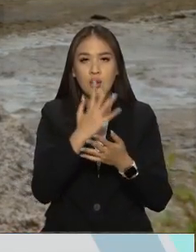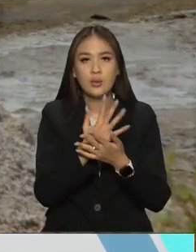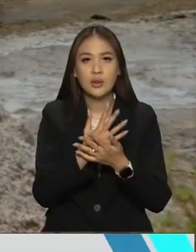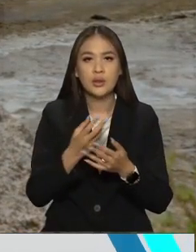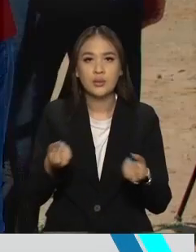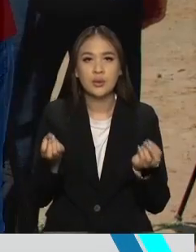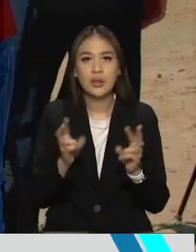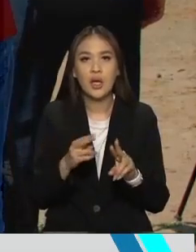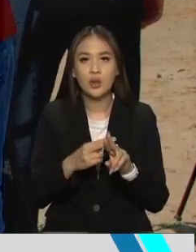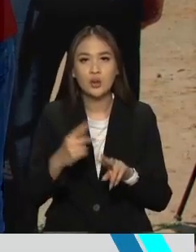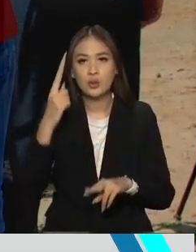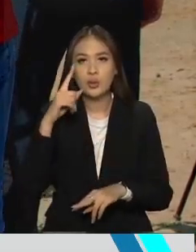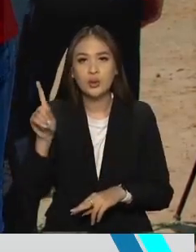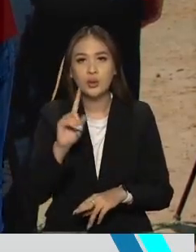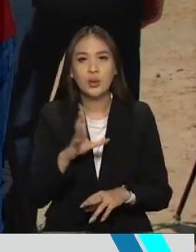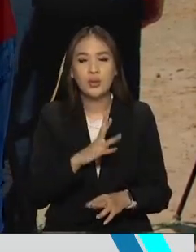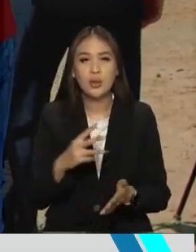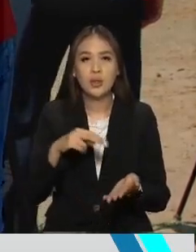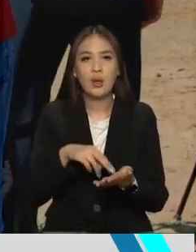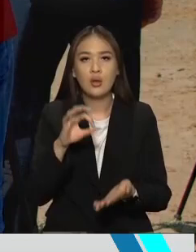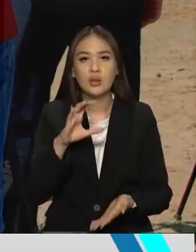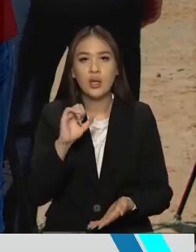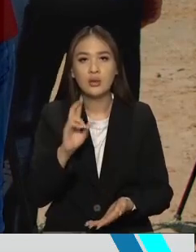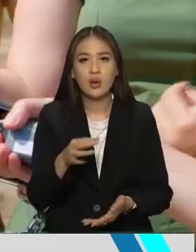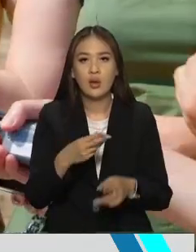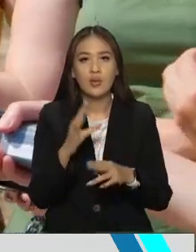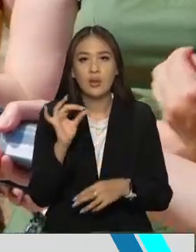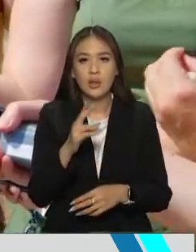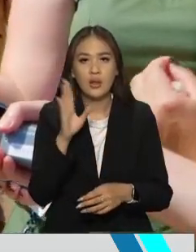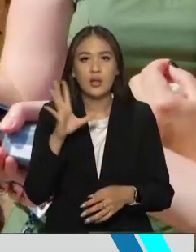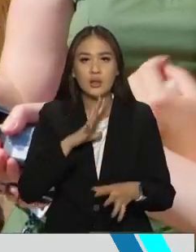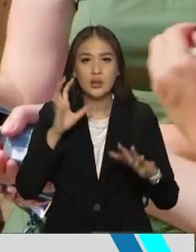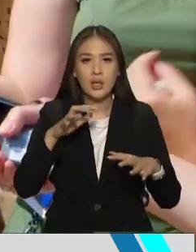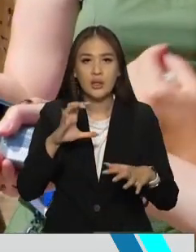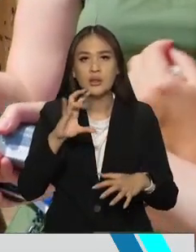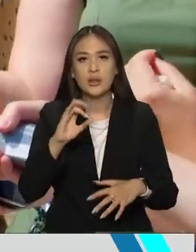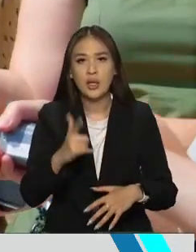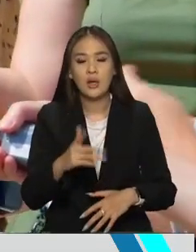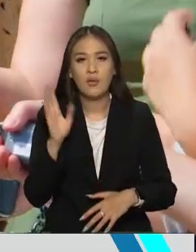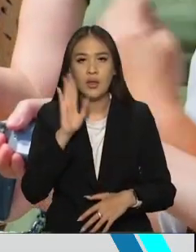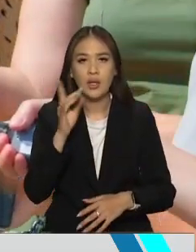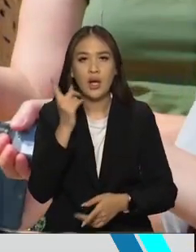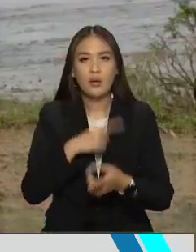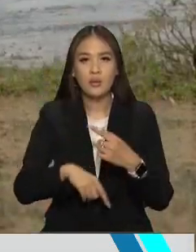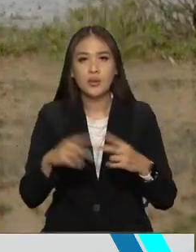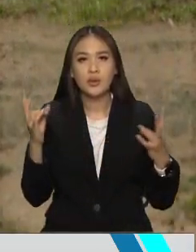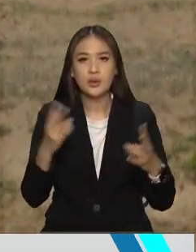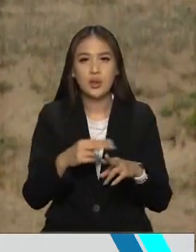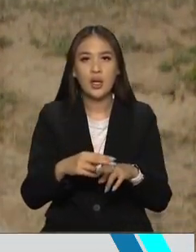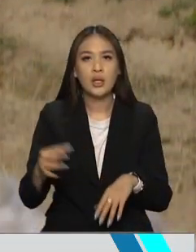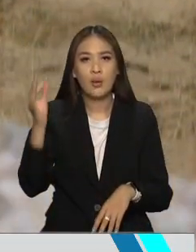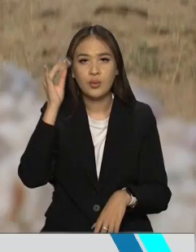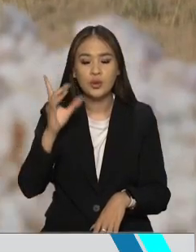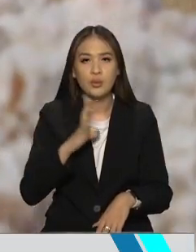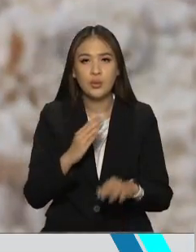специалисты предполагают что с наступлением осадков в виде дождя и снега уровень воды должен восстановиться напомню